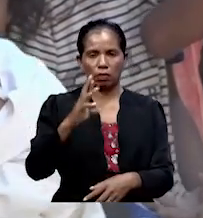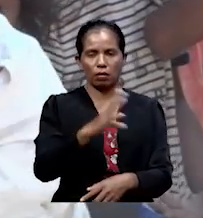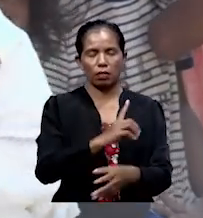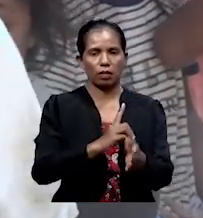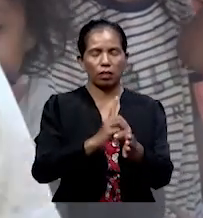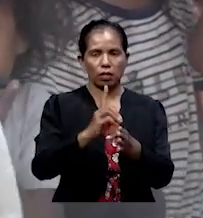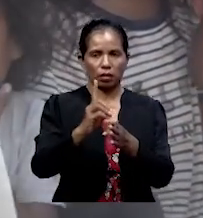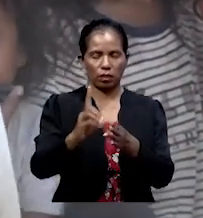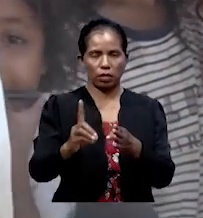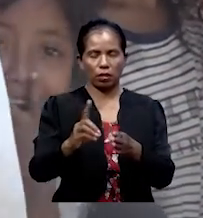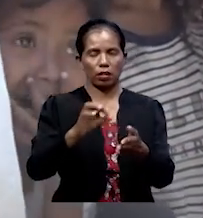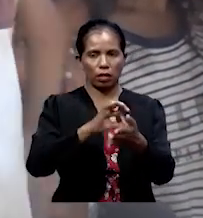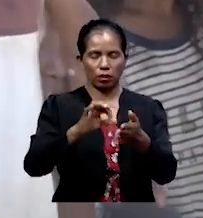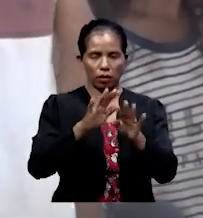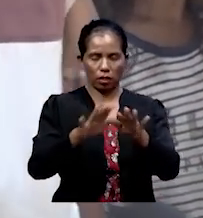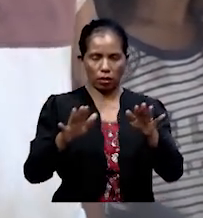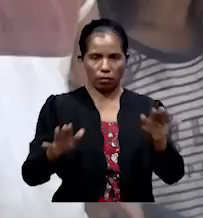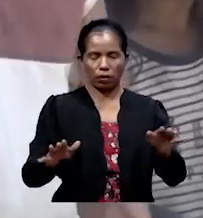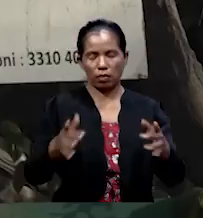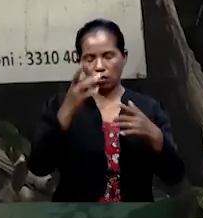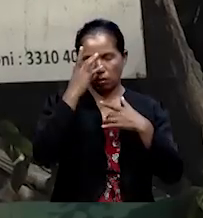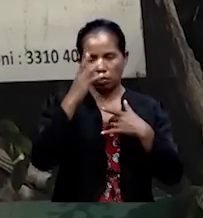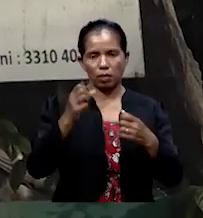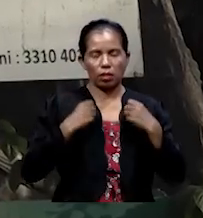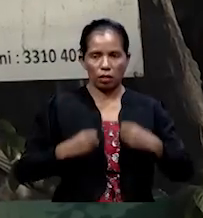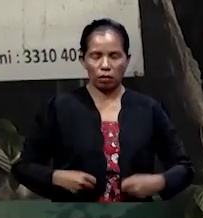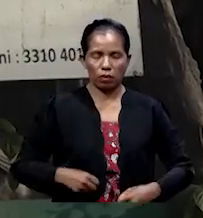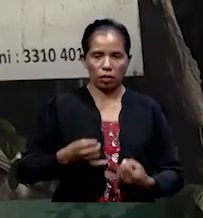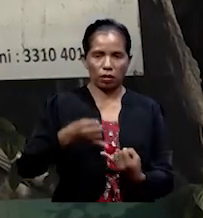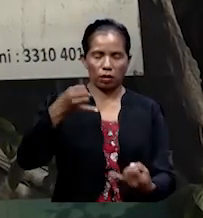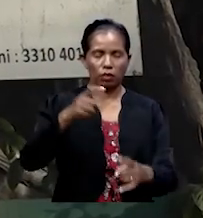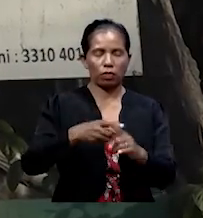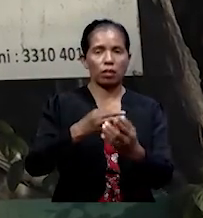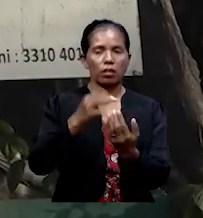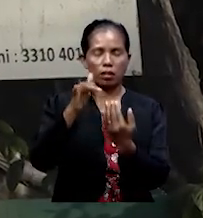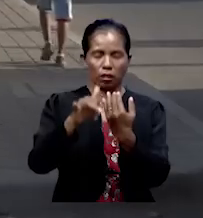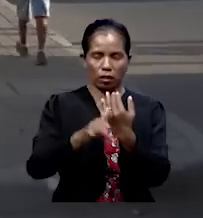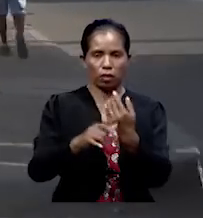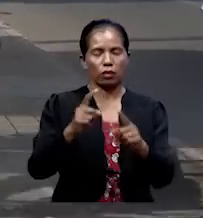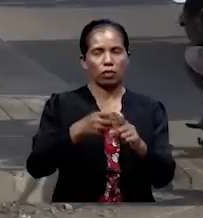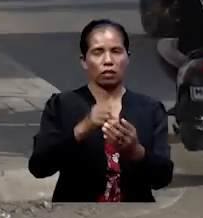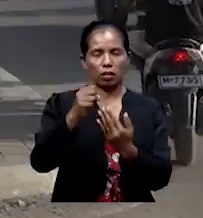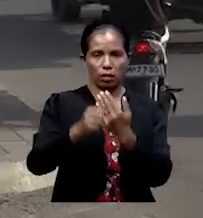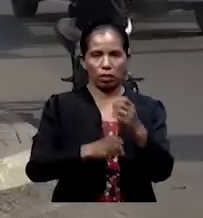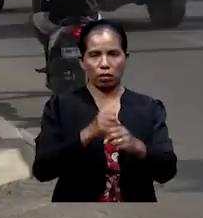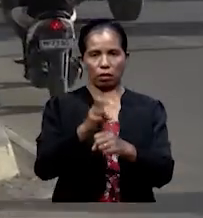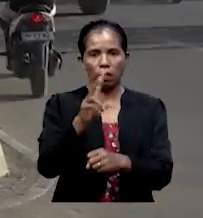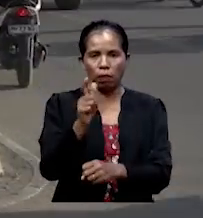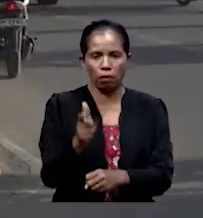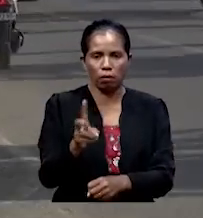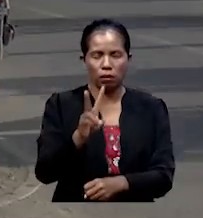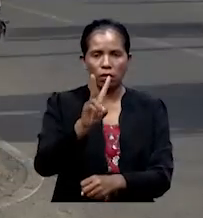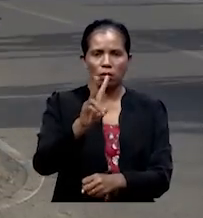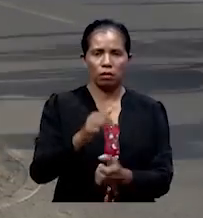nutrição registrou ona labarik ne beho kondisão ma nutrição o si fulan zaneiro to fulan setembro tinan rihu rua ronu resin rua